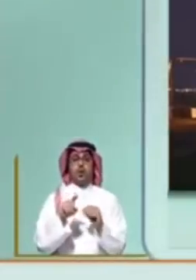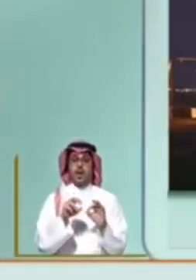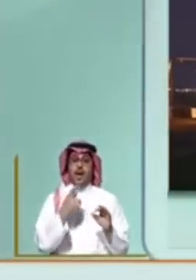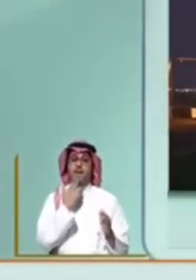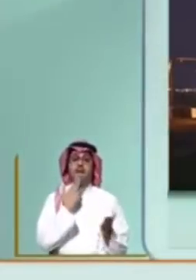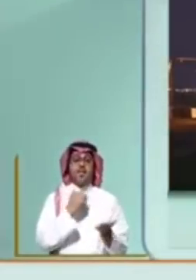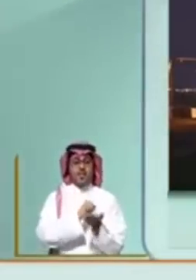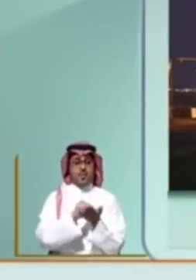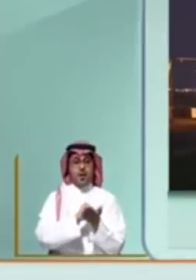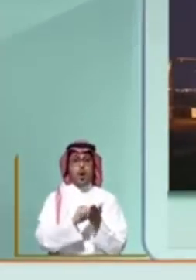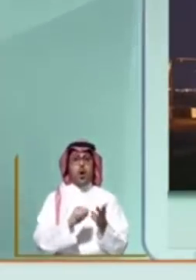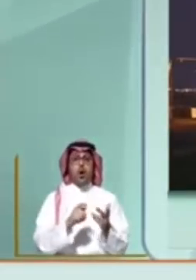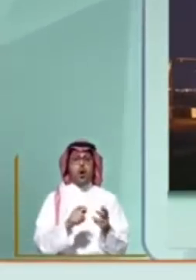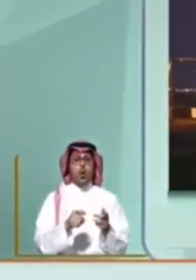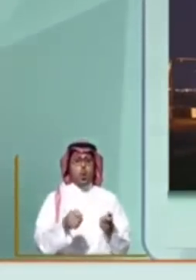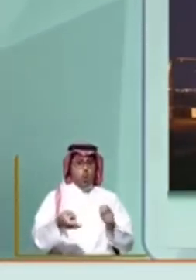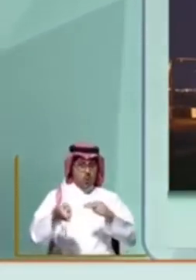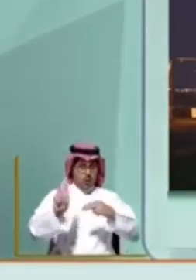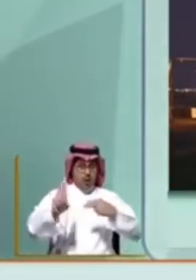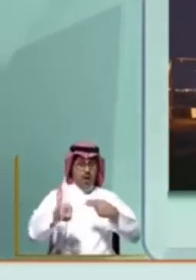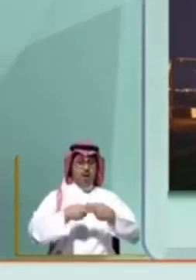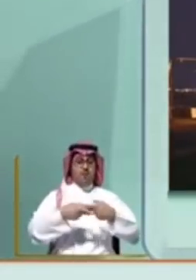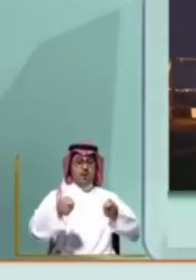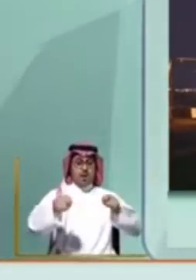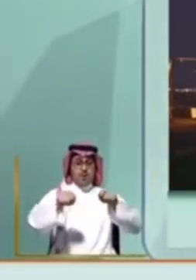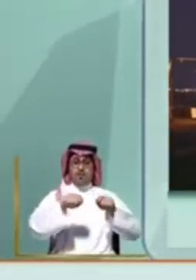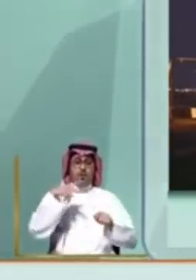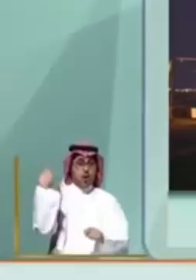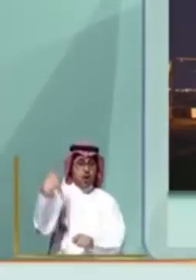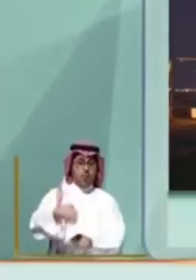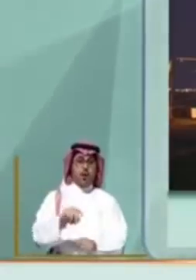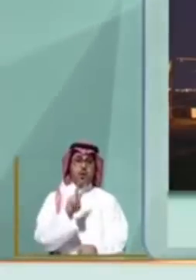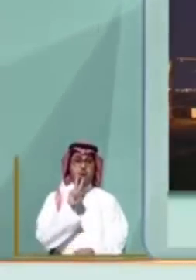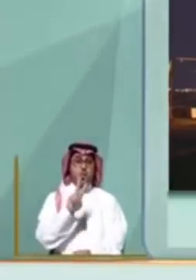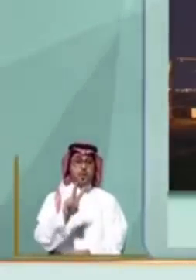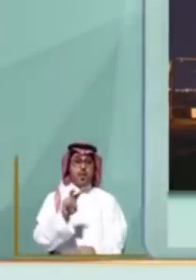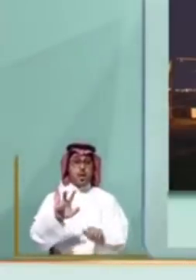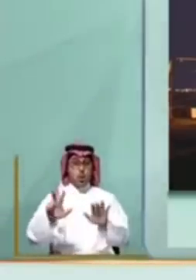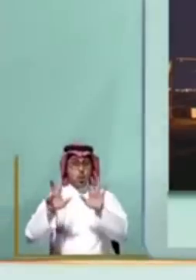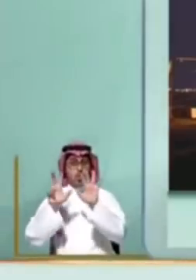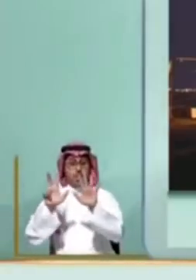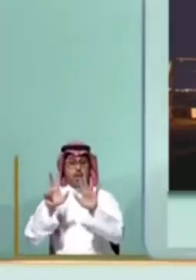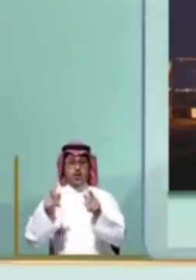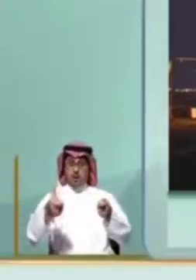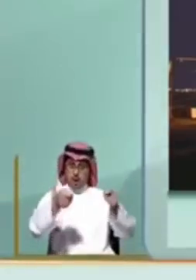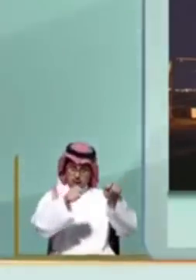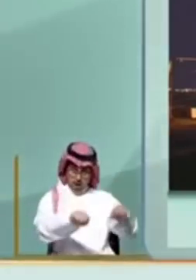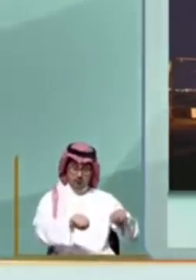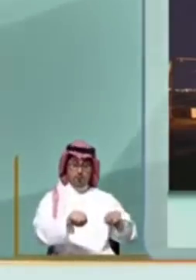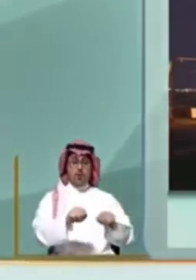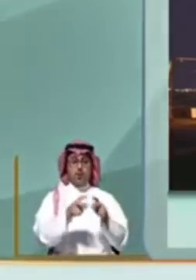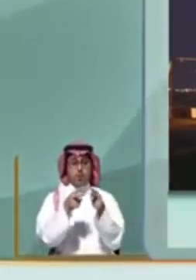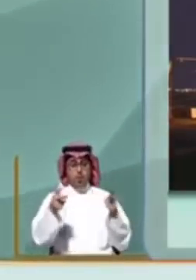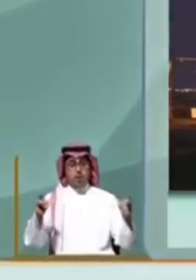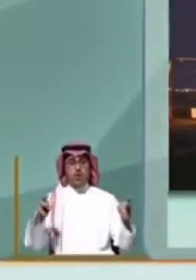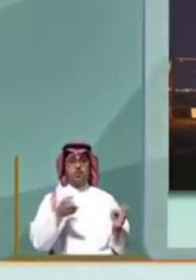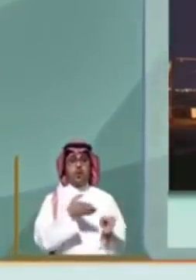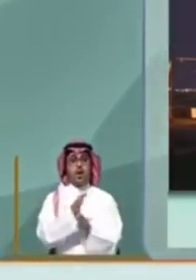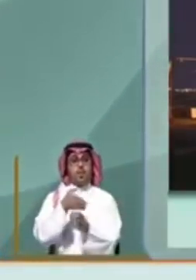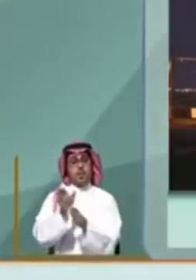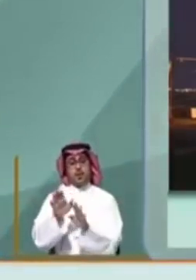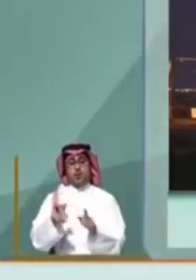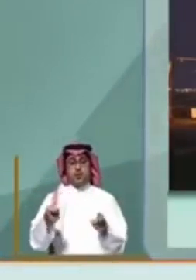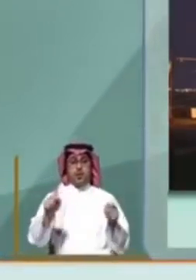التجارية التي تم إغلاقها احترازيا من بداية الجائحة أكثر من 218 منشأة مختلفة الأنشطة،